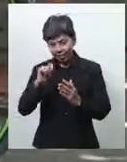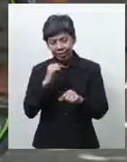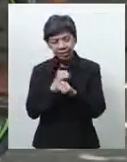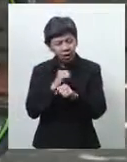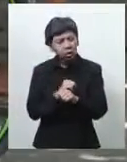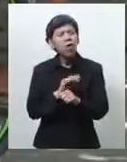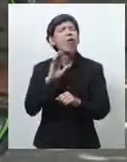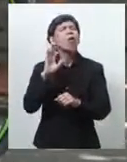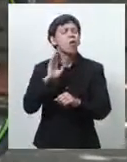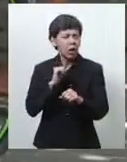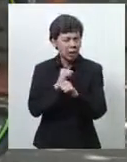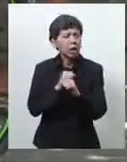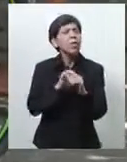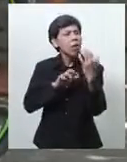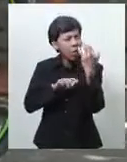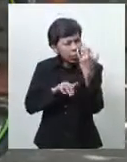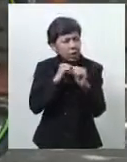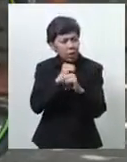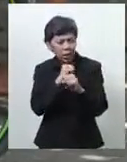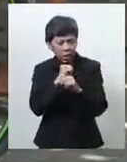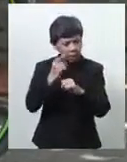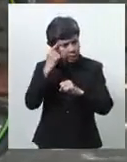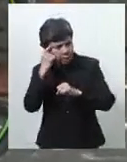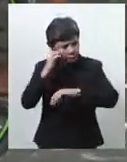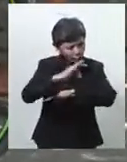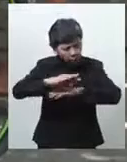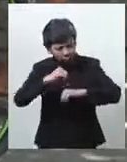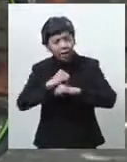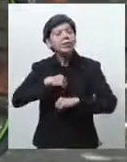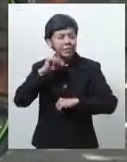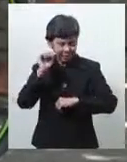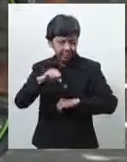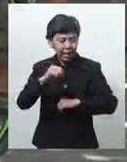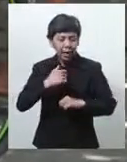คะ เกี่ยวกับงาน IT งานอาร์ต งานออกแบบ ใช่ครับผม ออกแบบ